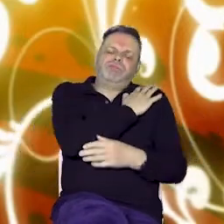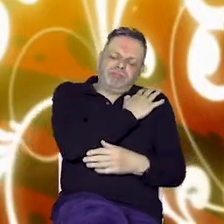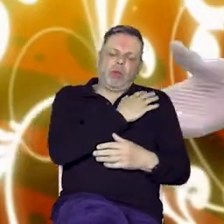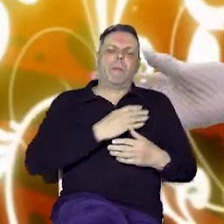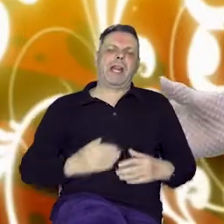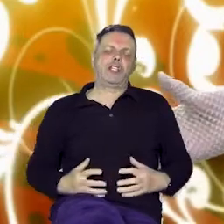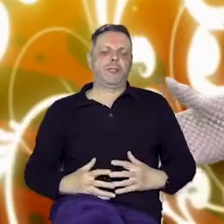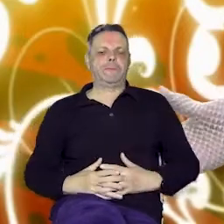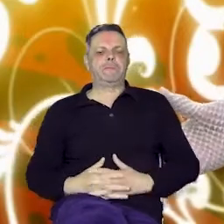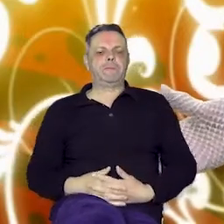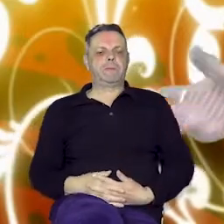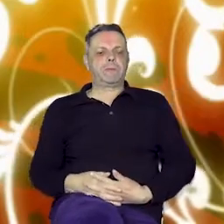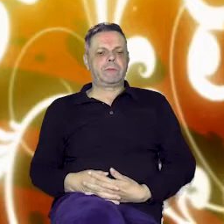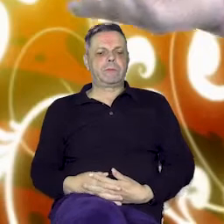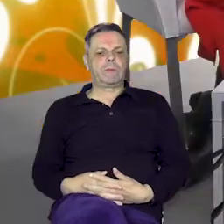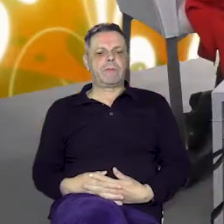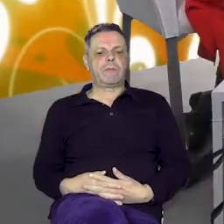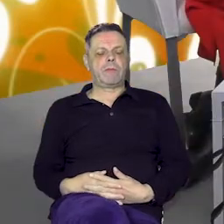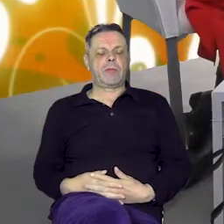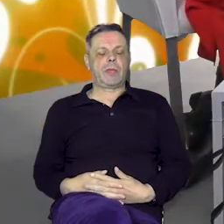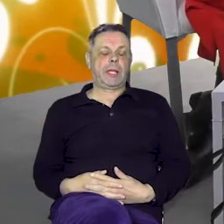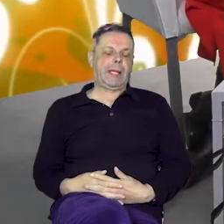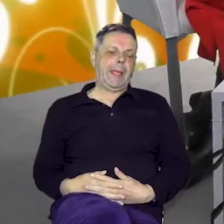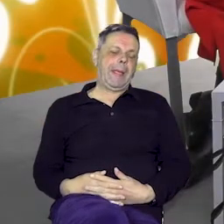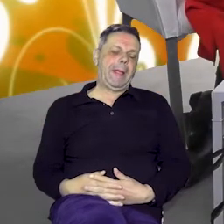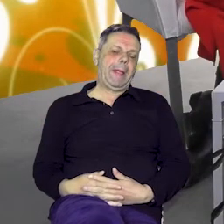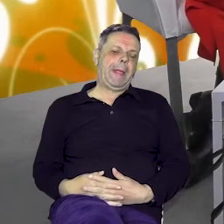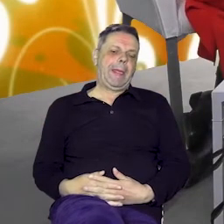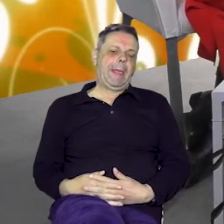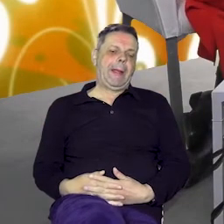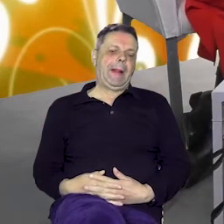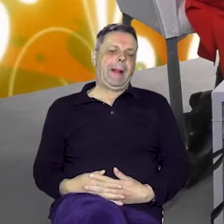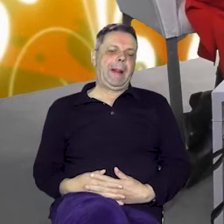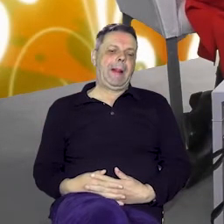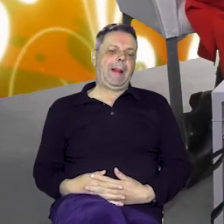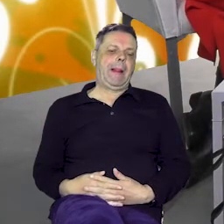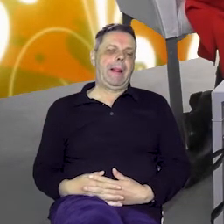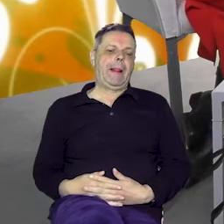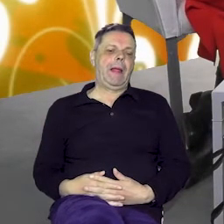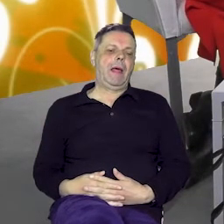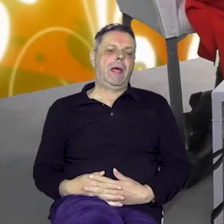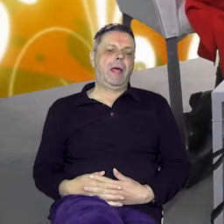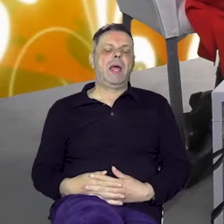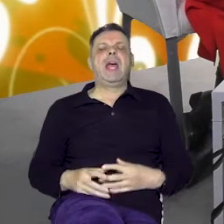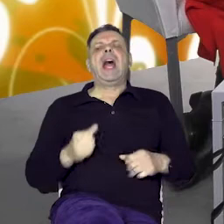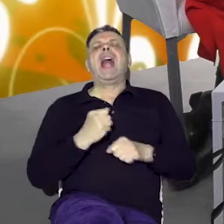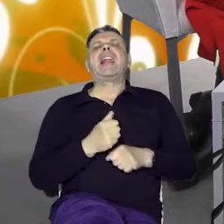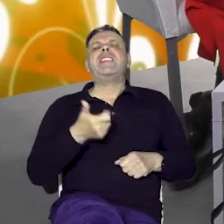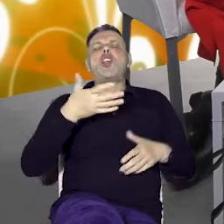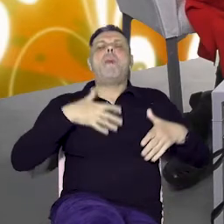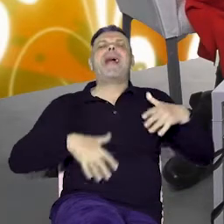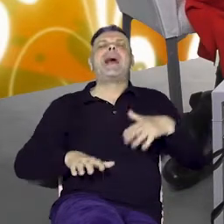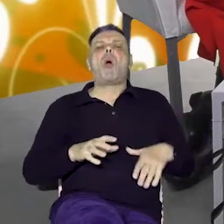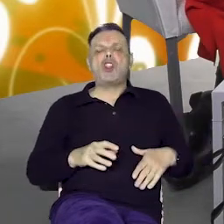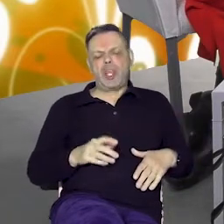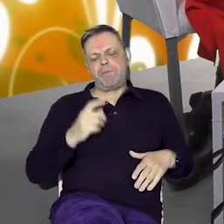dobro znati. Pa ako nas ništa ne motivira, to nas može motivirati da malo skinemo, jel da? Apsolutno. U stvari radi se o takozvanom metaboličkom